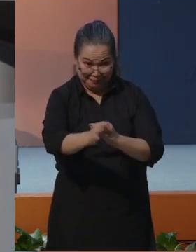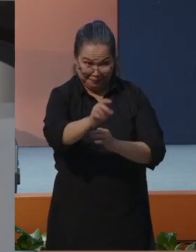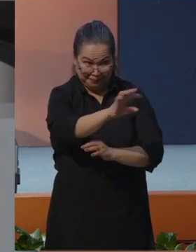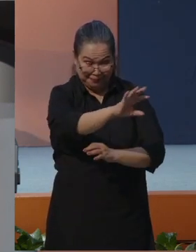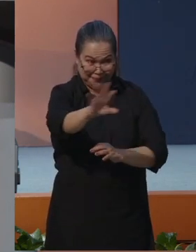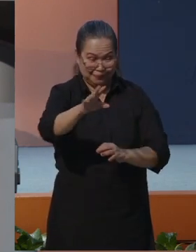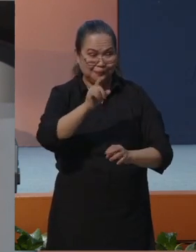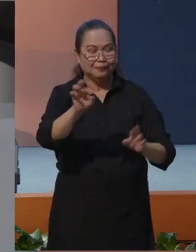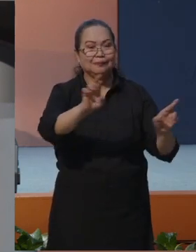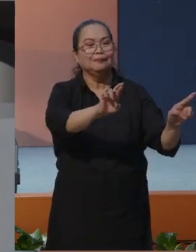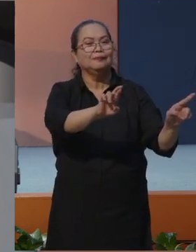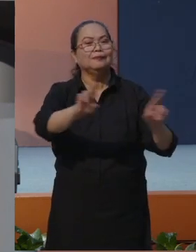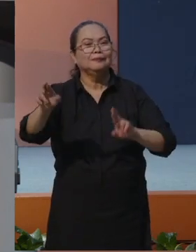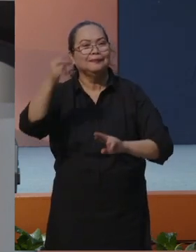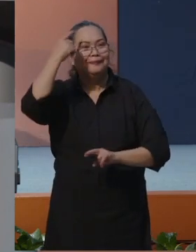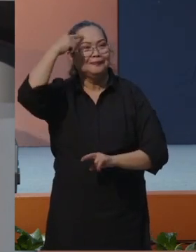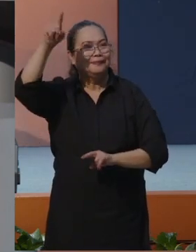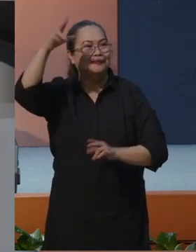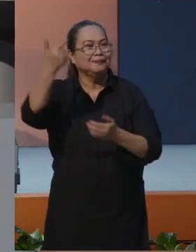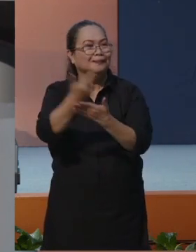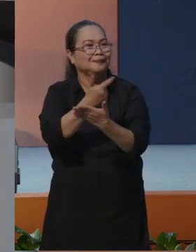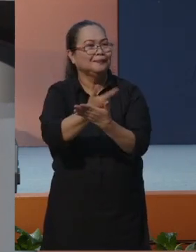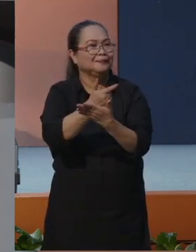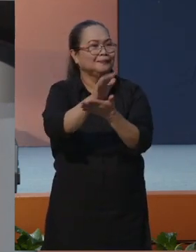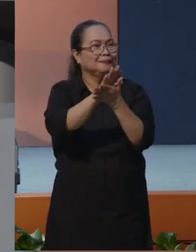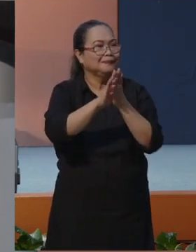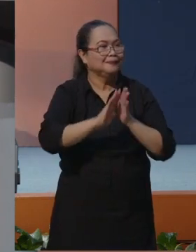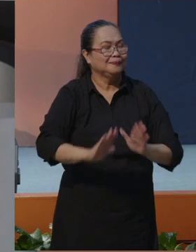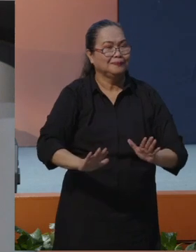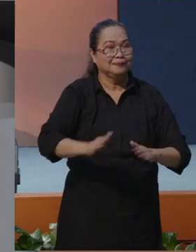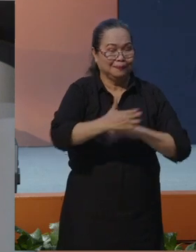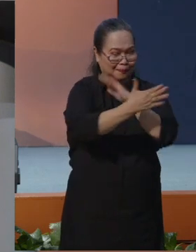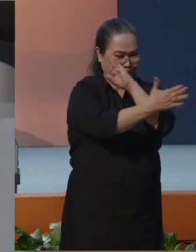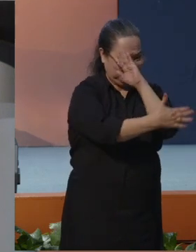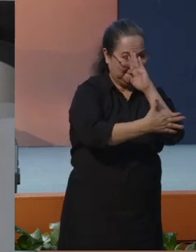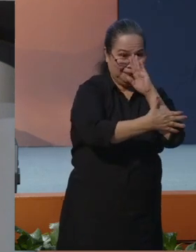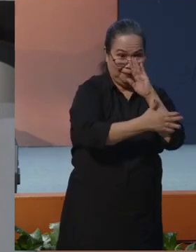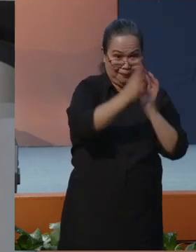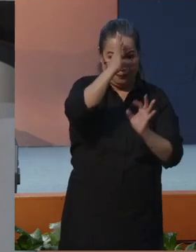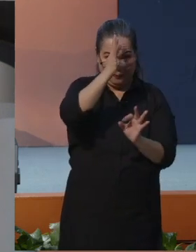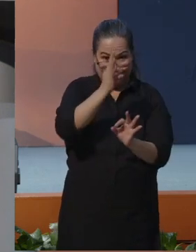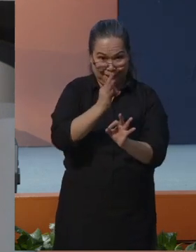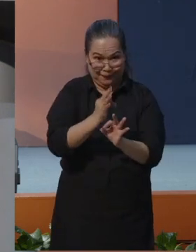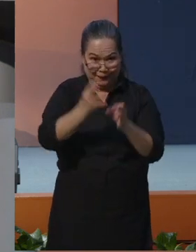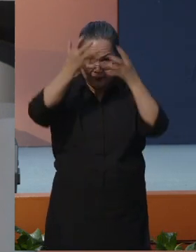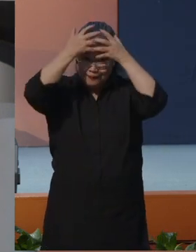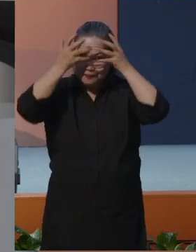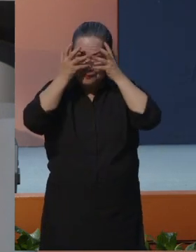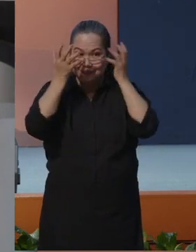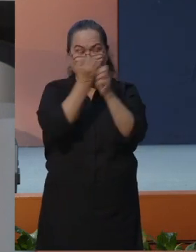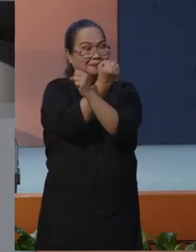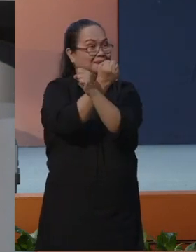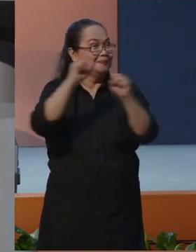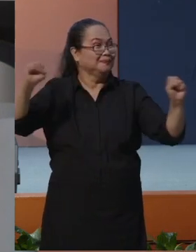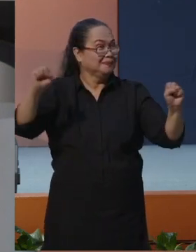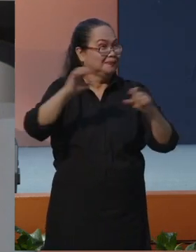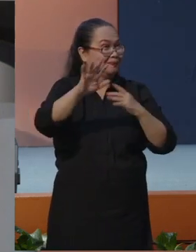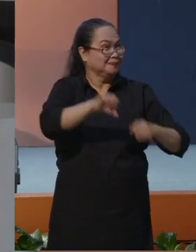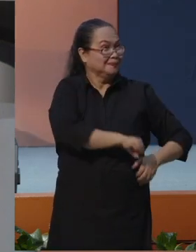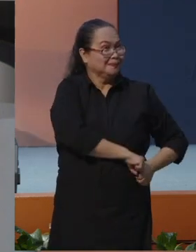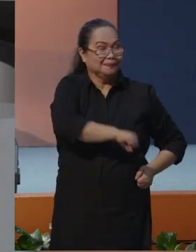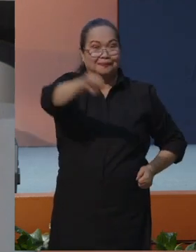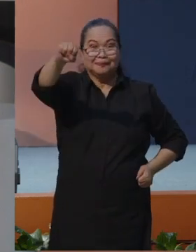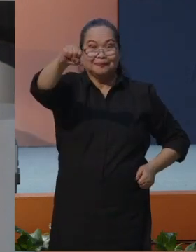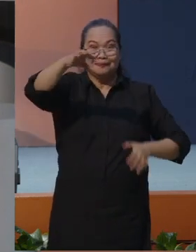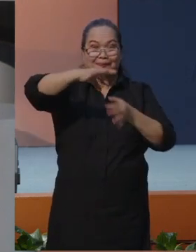the readiness given by the gospel of peace, the shield of faith, helmet of salvation, and the sword of